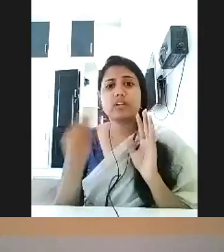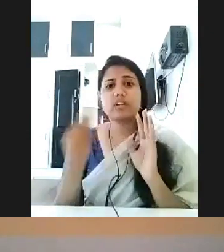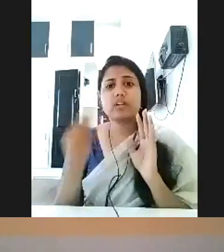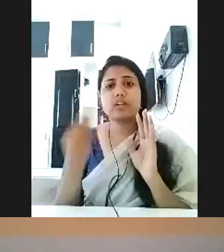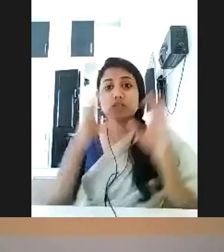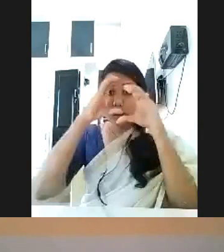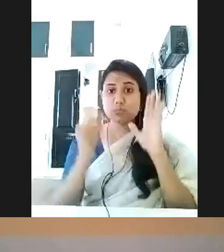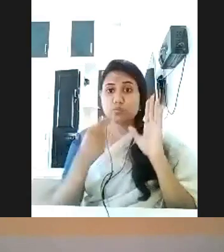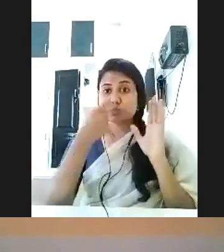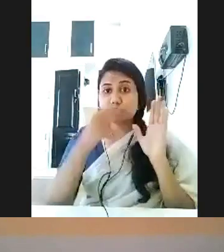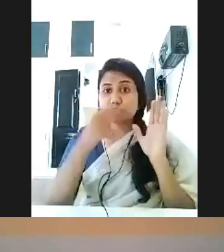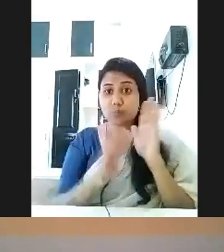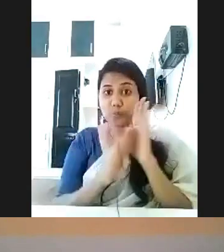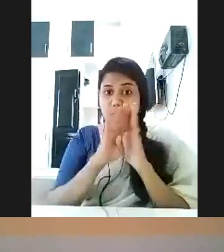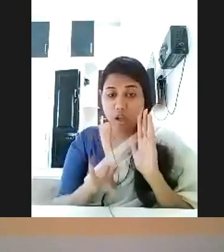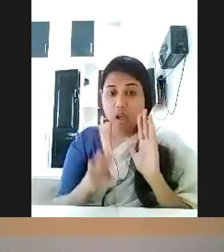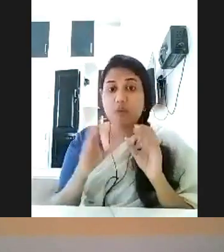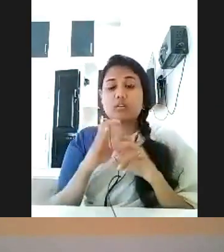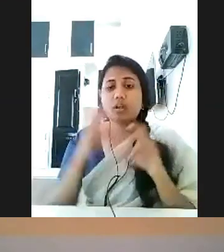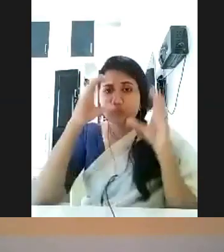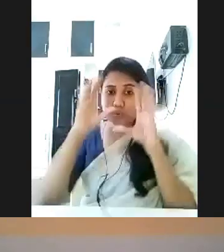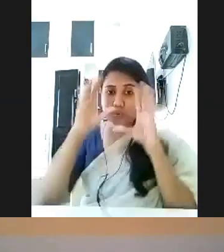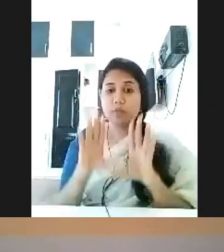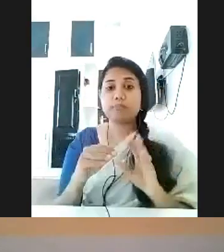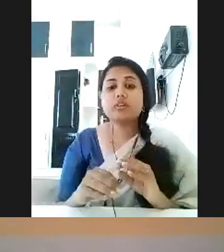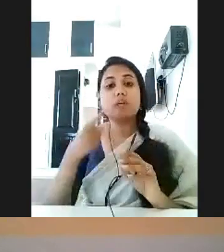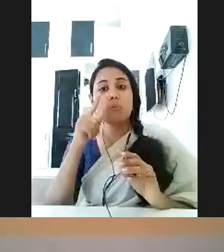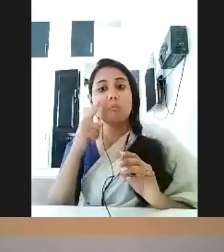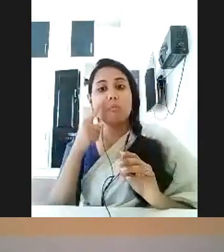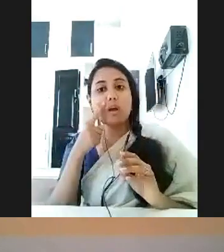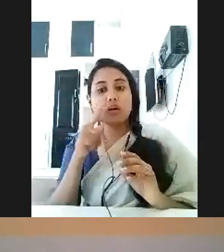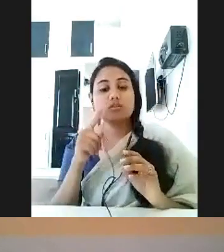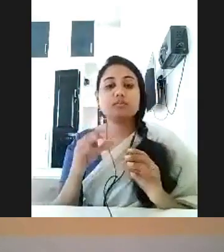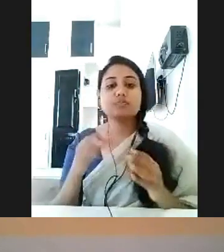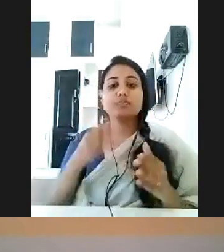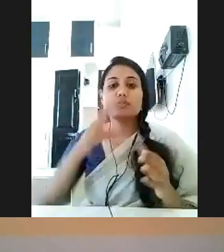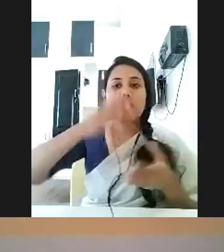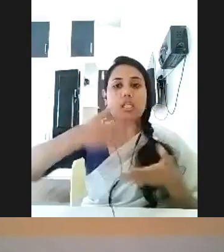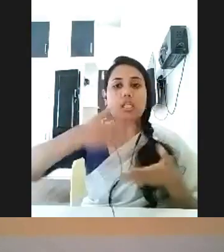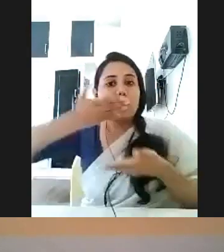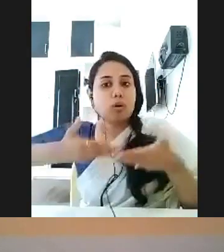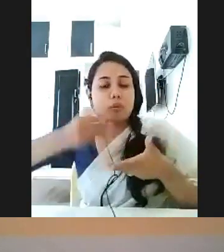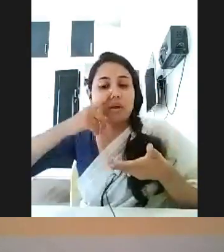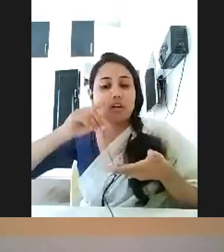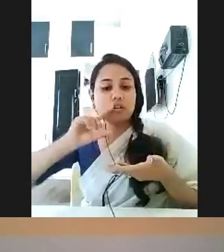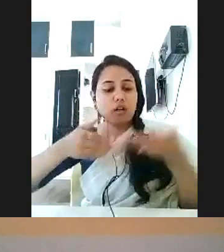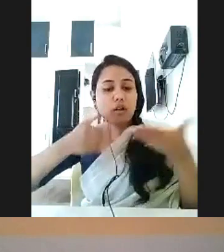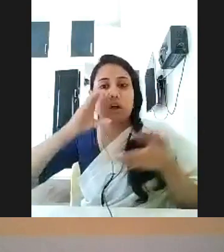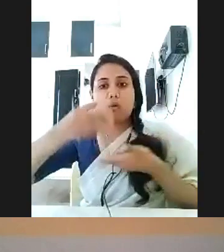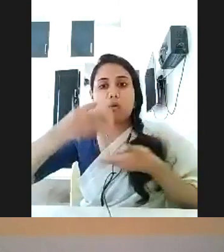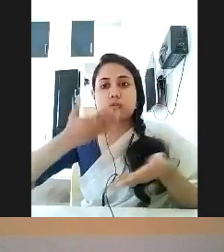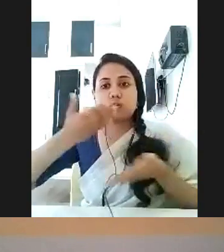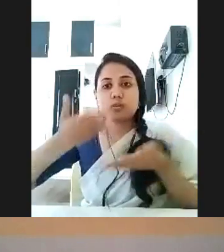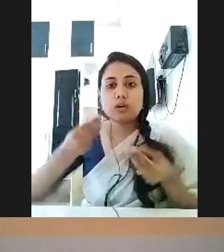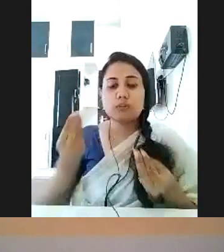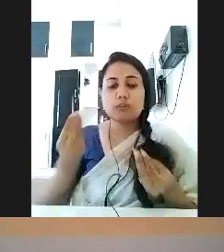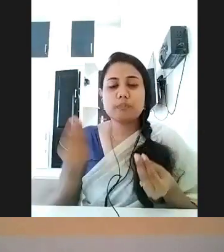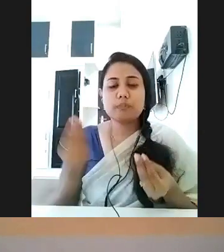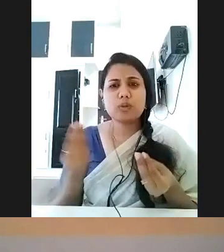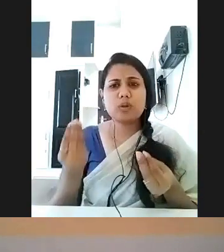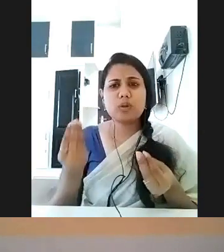അഗ്രി. ബിക്കോസ് എനിക്കിപ്പോൾ പേരൻസിനായിട്ട് ഒരാളുടെ അടുത്ത് കൗൺസിൽ ചെയ്യുമ്പോഴും ഈവൻ ഐ ടെൽ ദം the only difference that I have